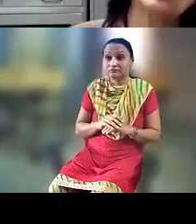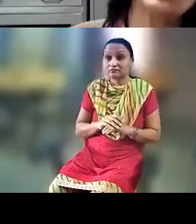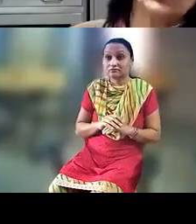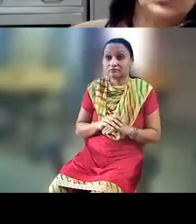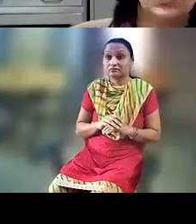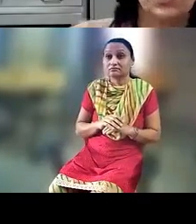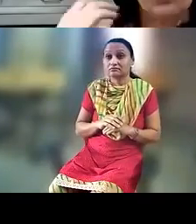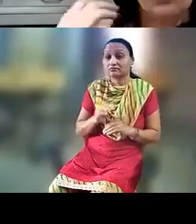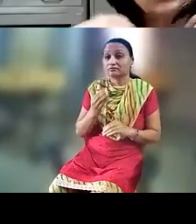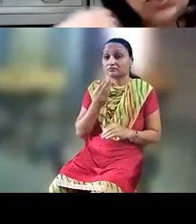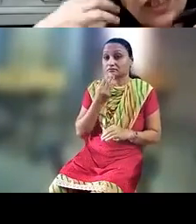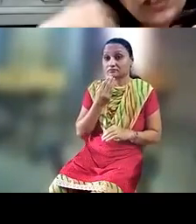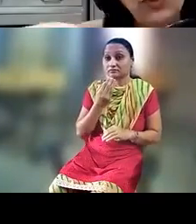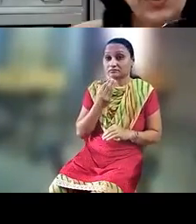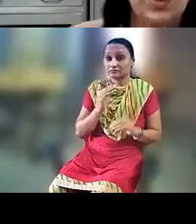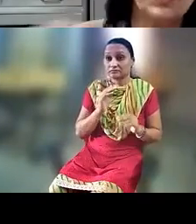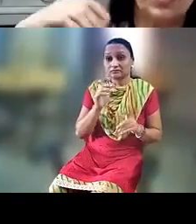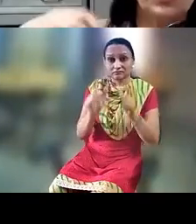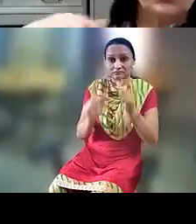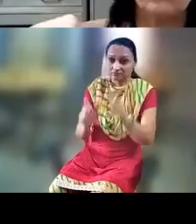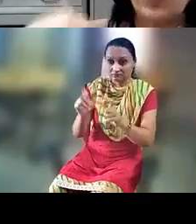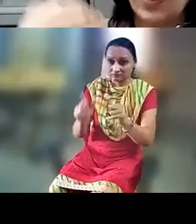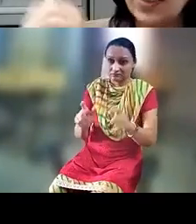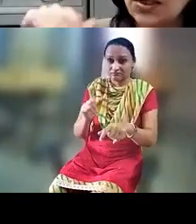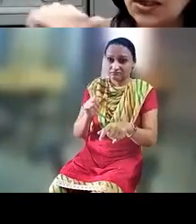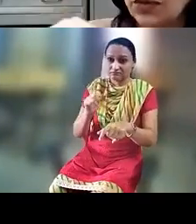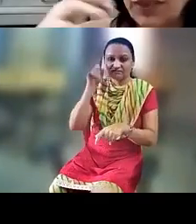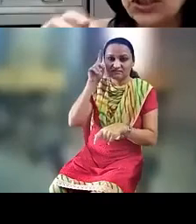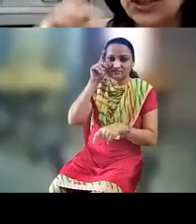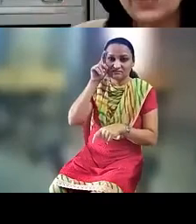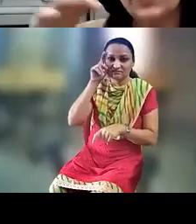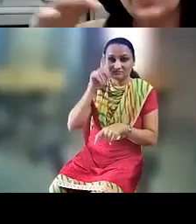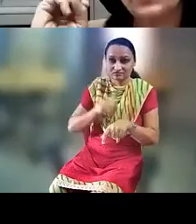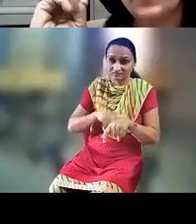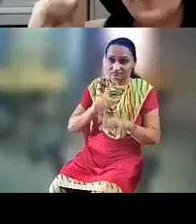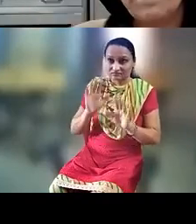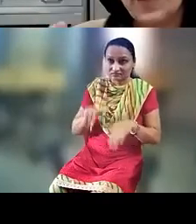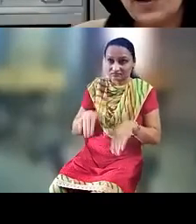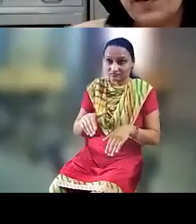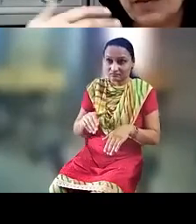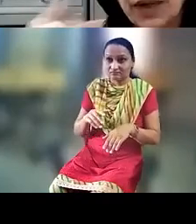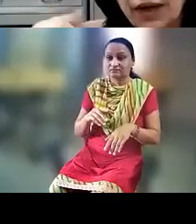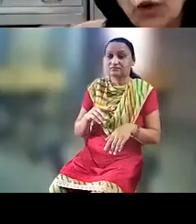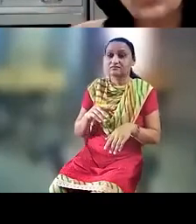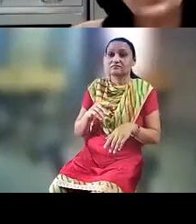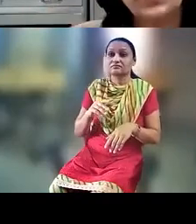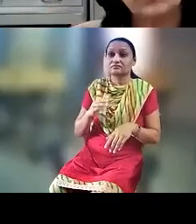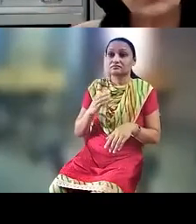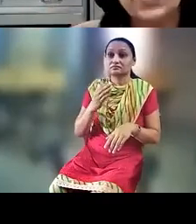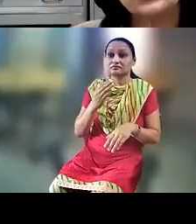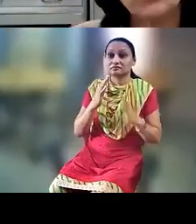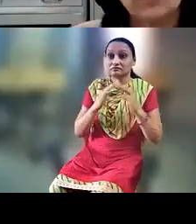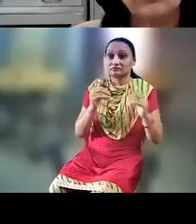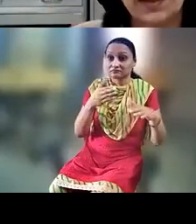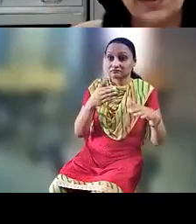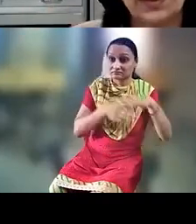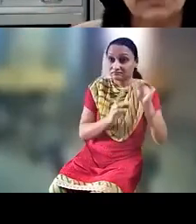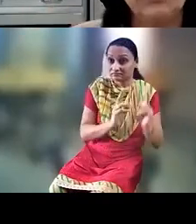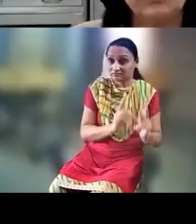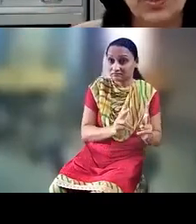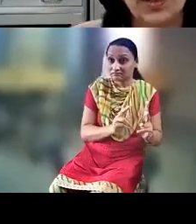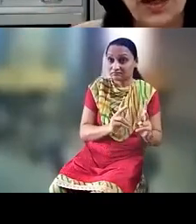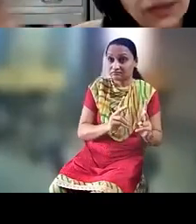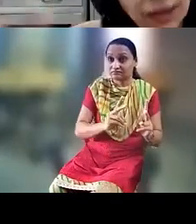को बहुत स्ट्रेसफुल टाइम था, तो वायलेंस, स्पेशली घरों के अंदर वायलेंस बहुत बढ़ गई